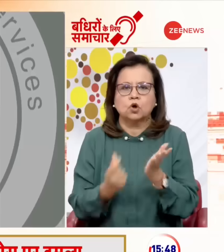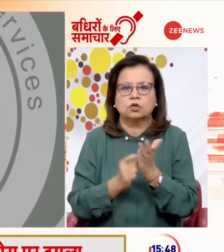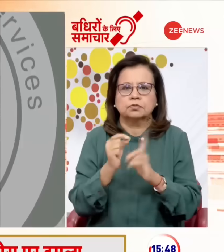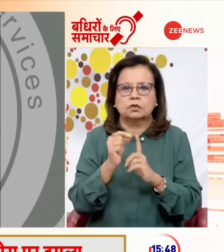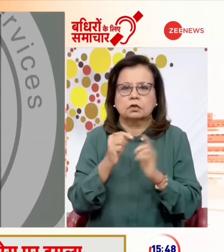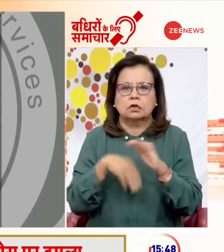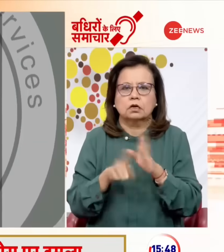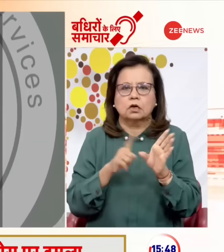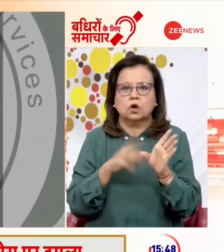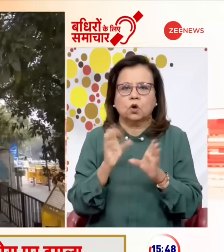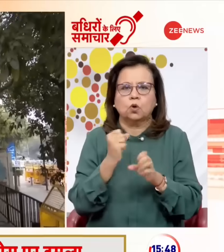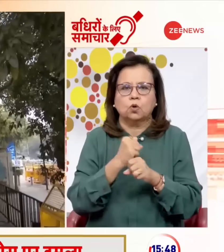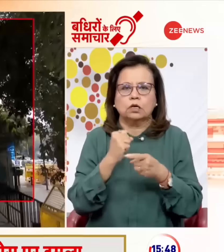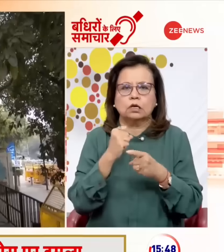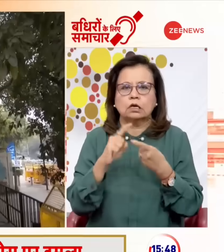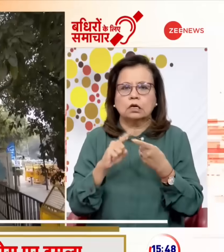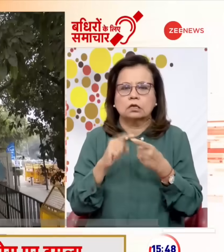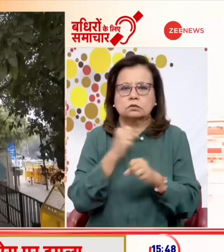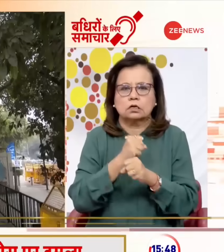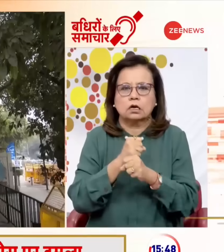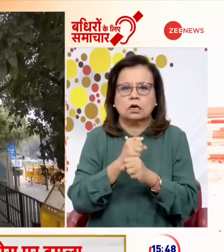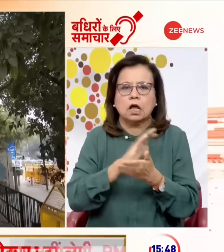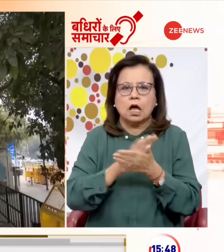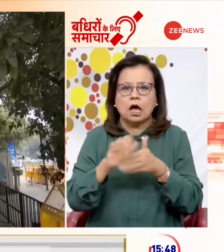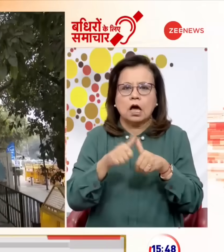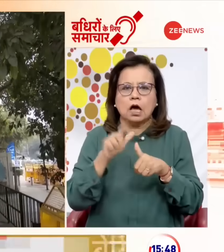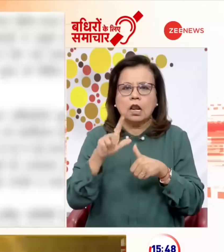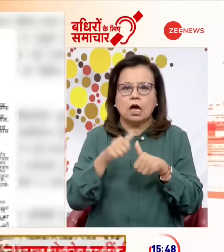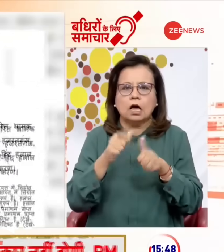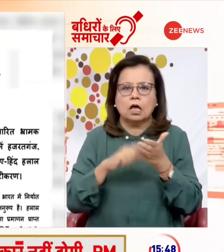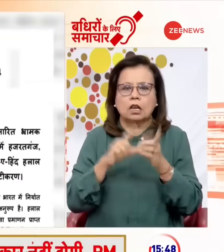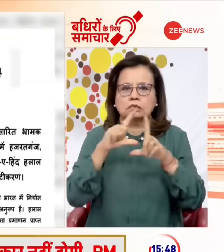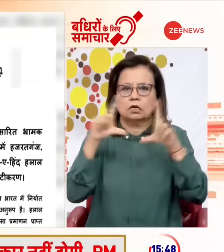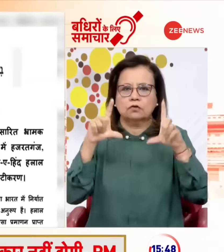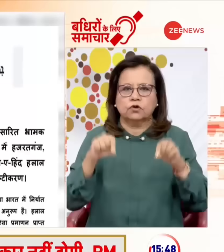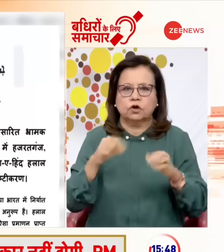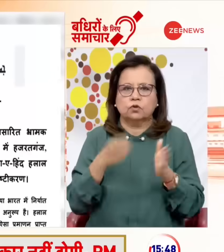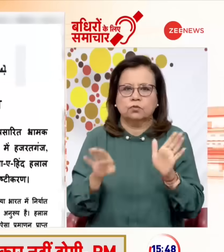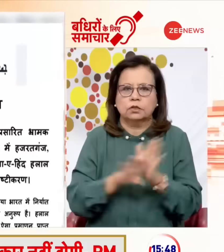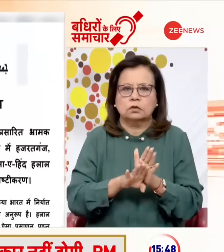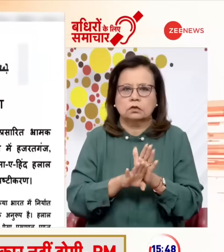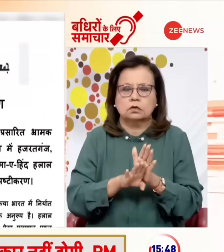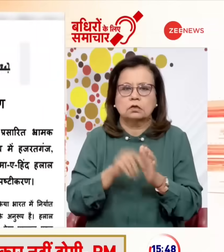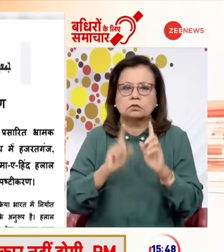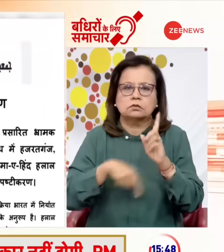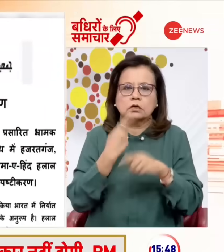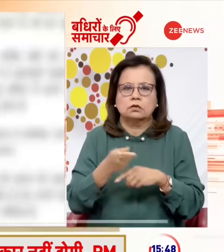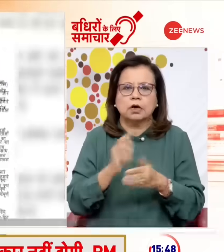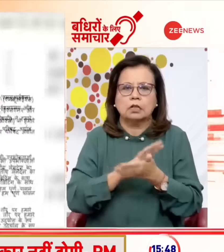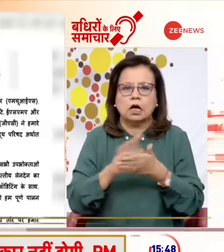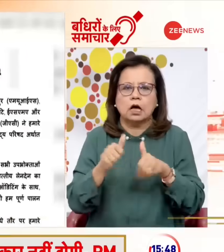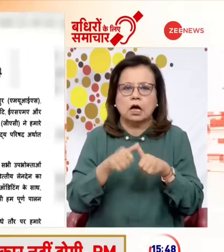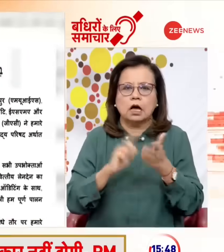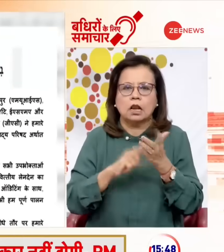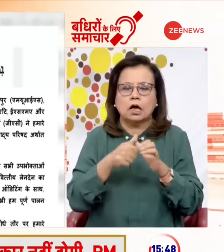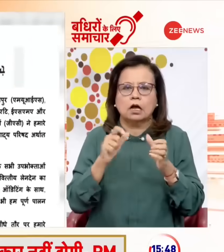उत्तर प्रदेश की योगी सरकार ने हलाल सर्टिफिकेट को बैन कर दिया है, जिसके बाद